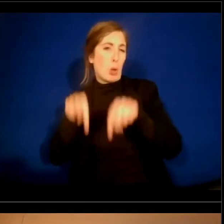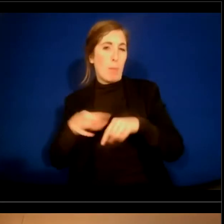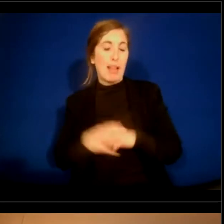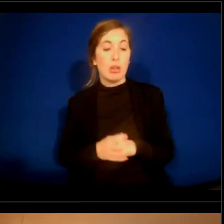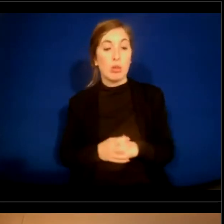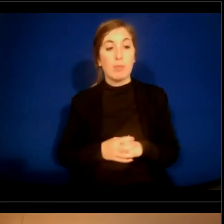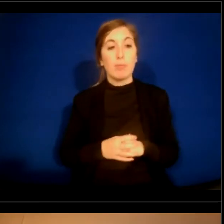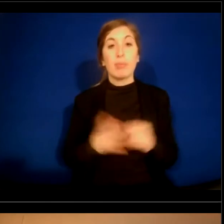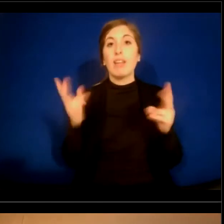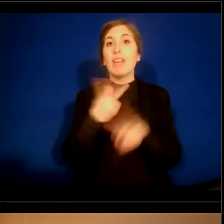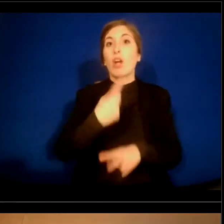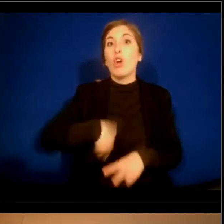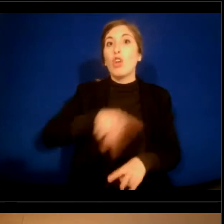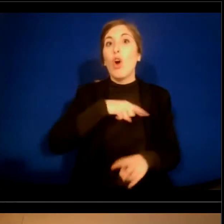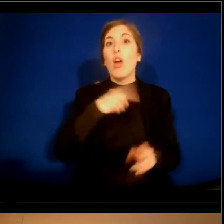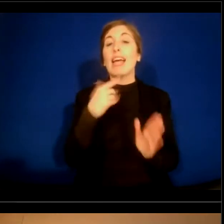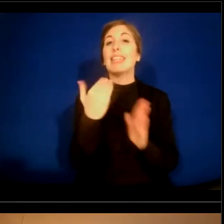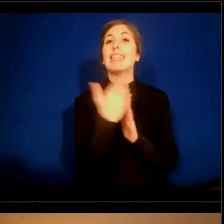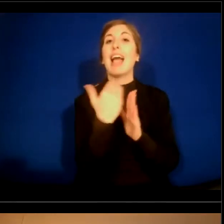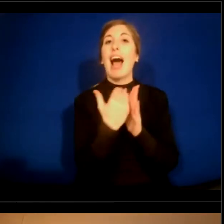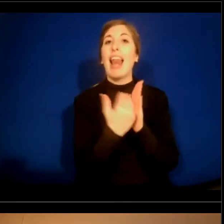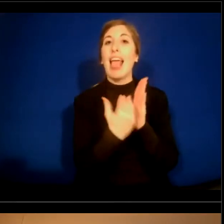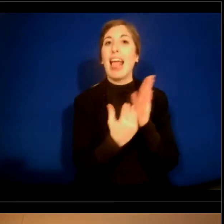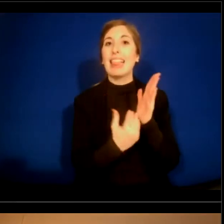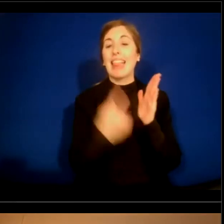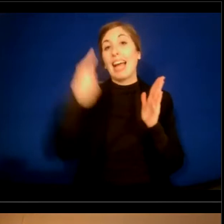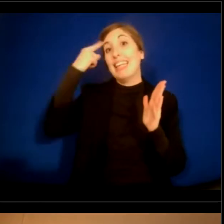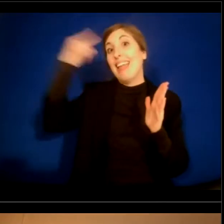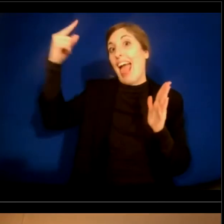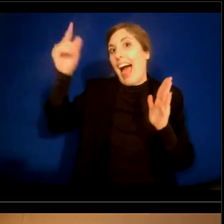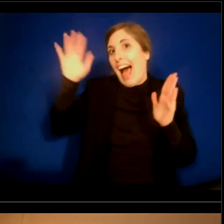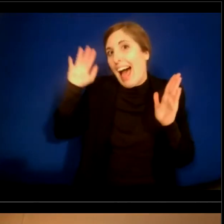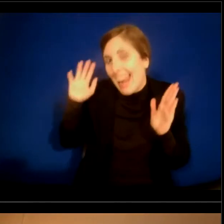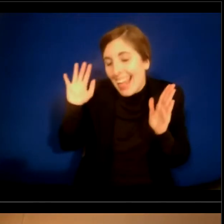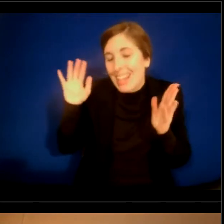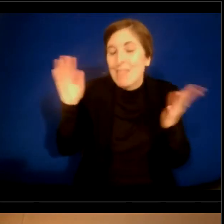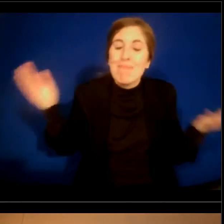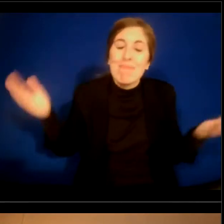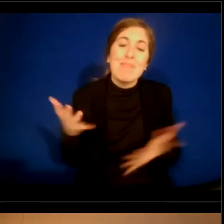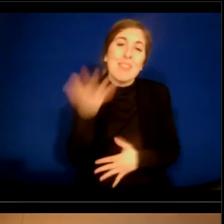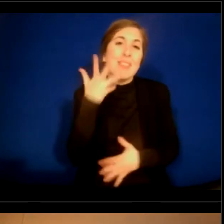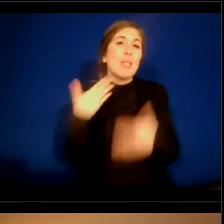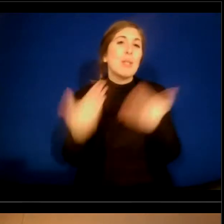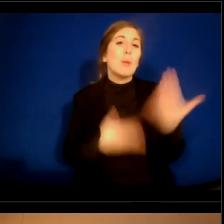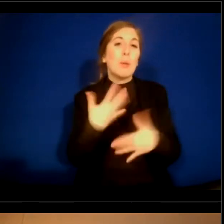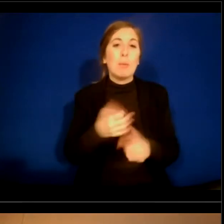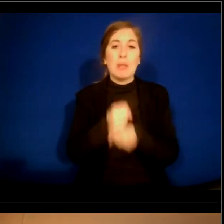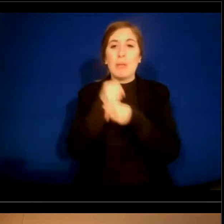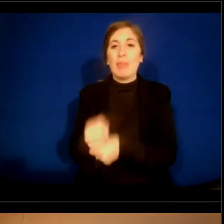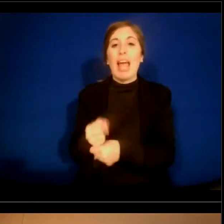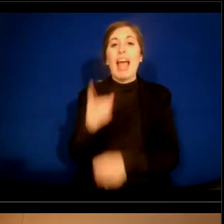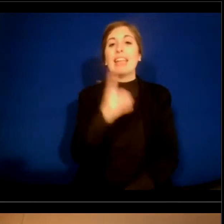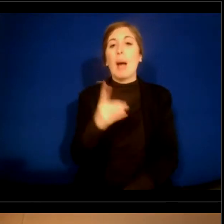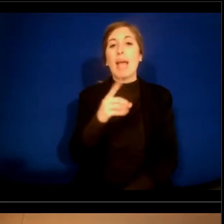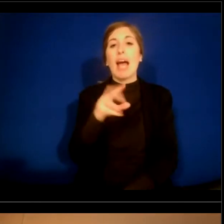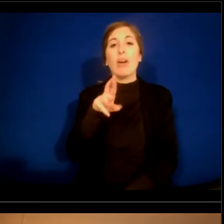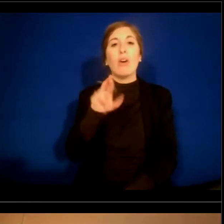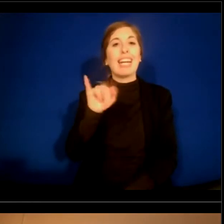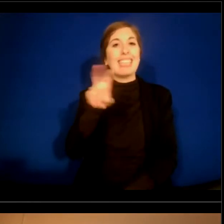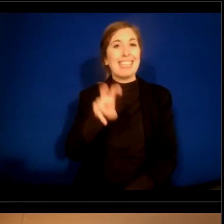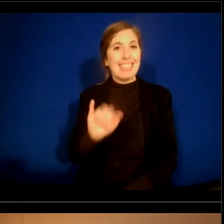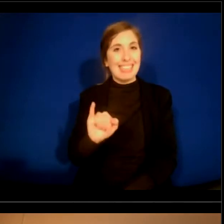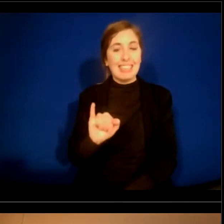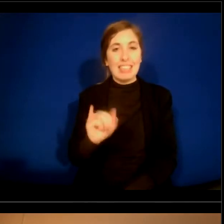ideale, adesso vediamo se è così, noi avevamo pensato di dare la parola subito a Damiano Rizzi, che però ci ha